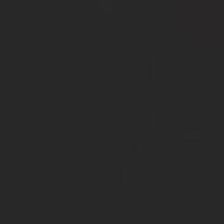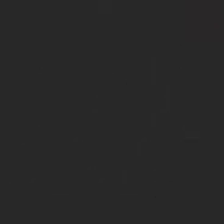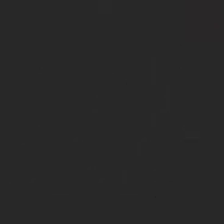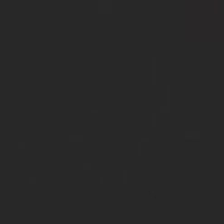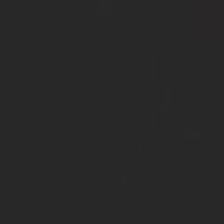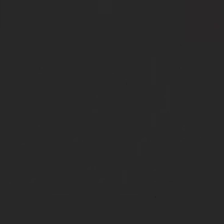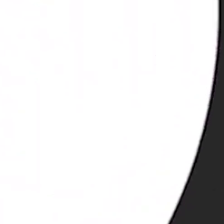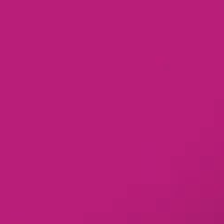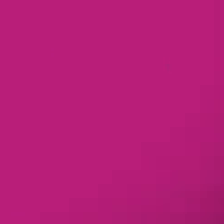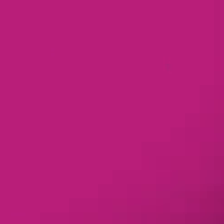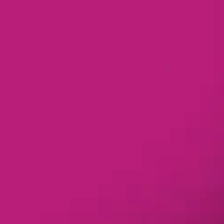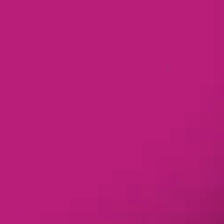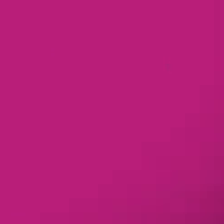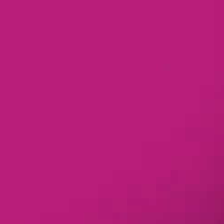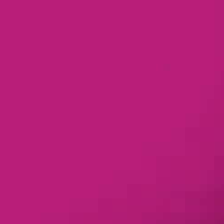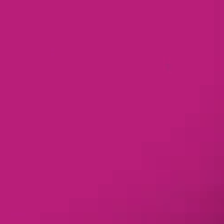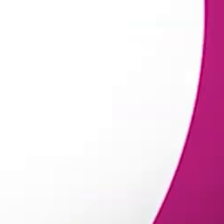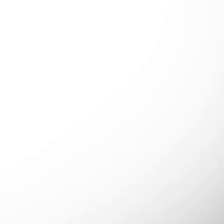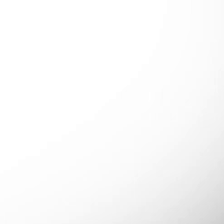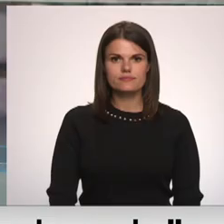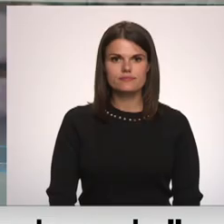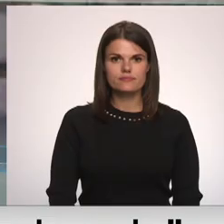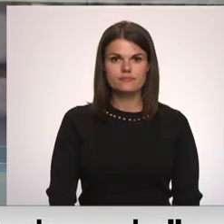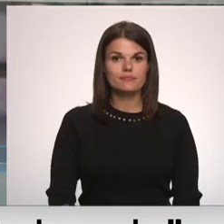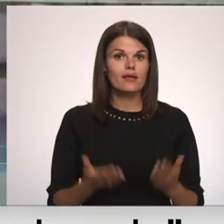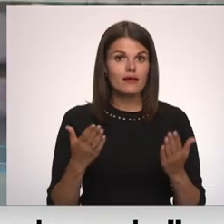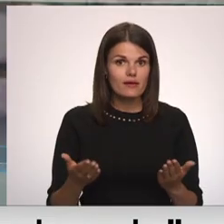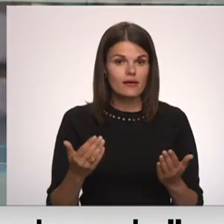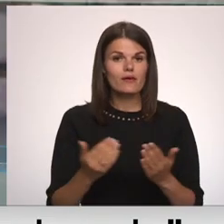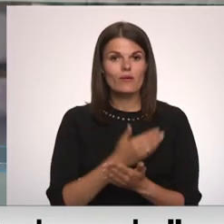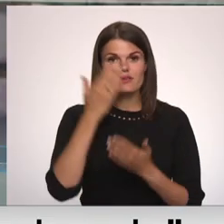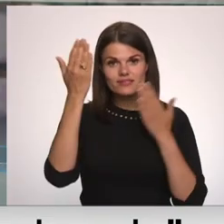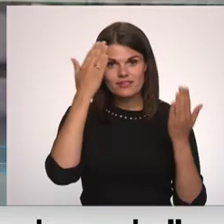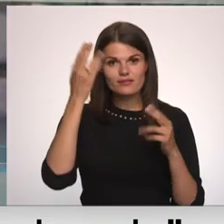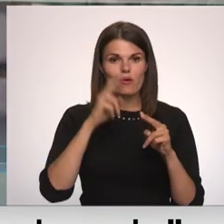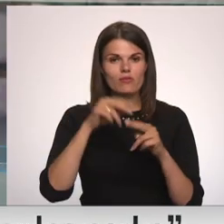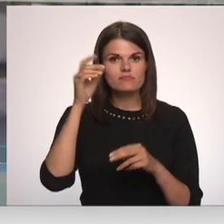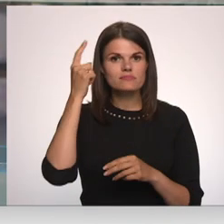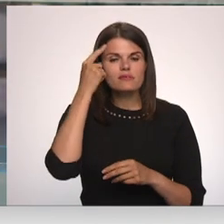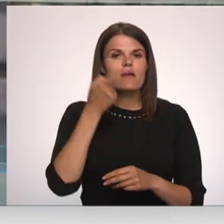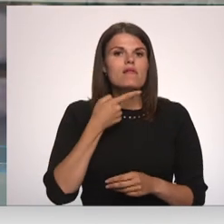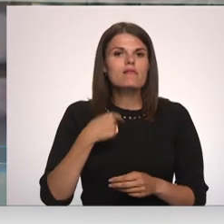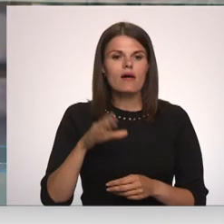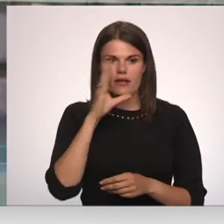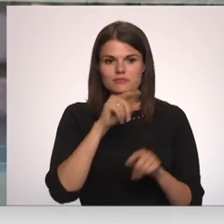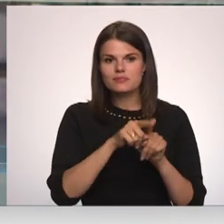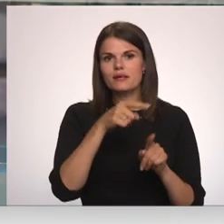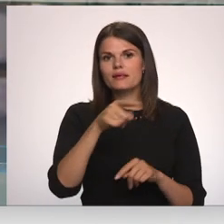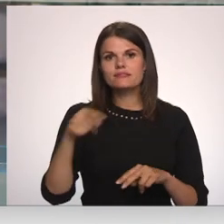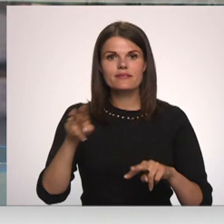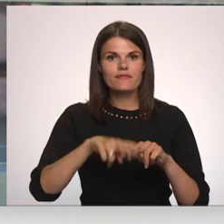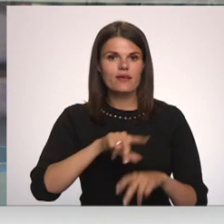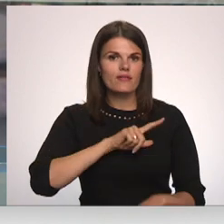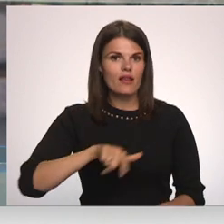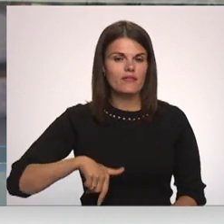Re, viss ēters ir te! Un jaunas izklaides un zinātkāras iespējas arī citur Latvijā. Ventspilī